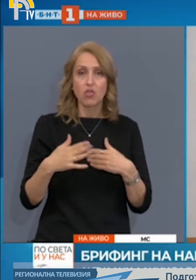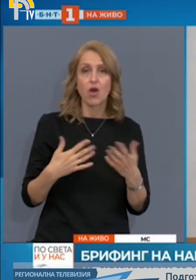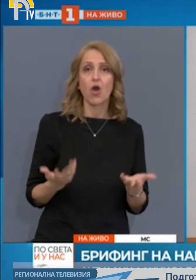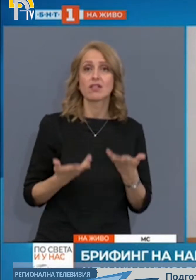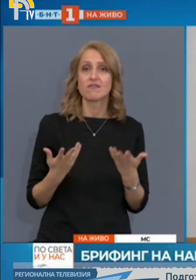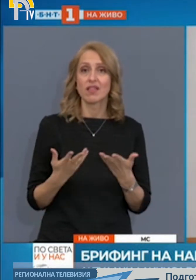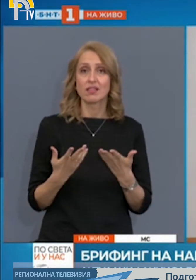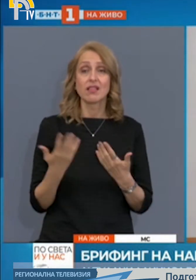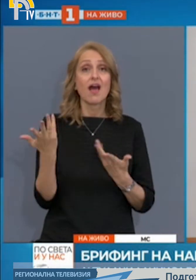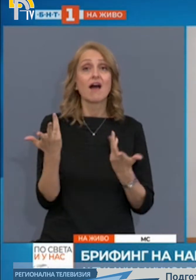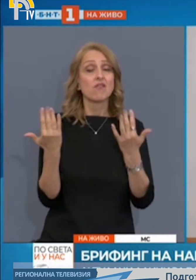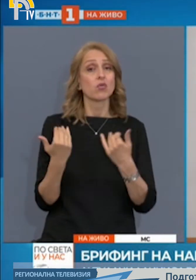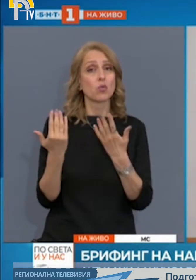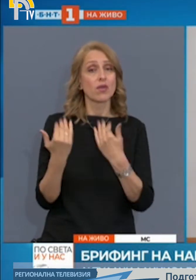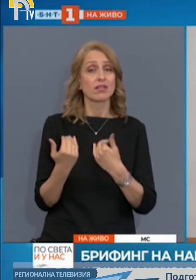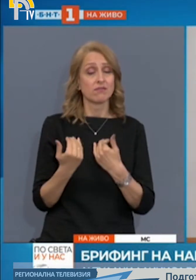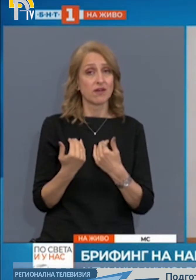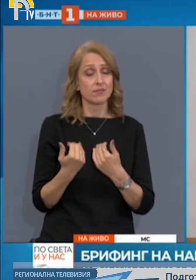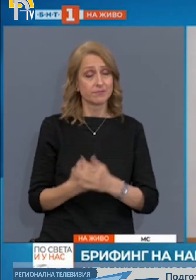за това, което ни очаква.